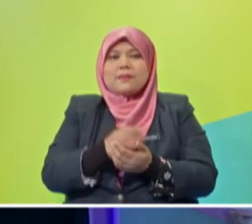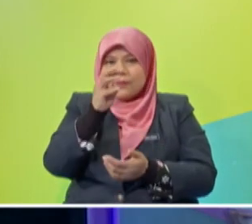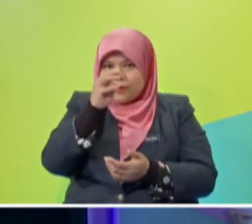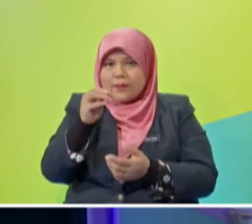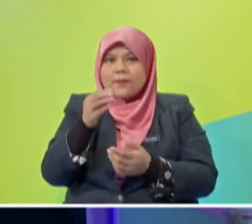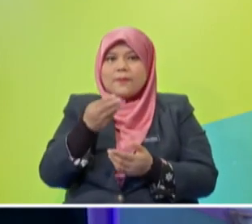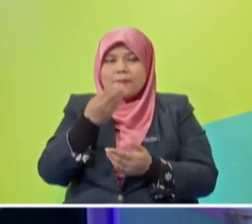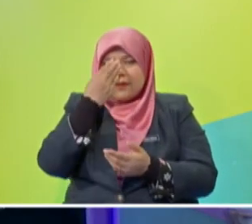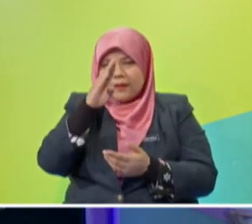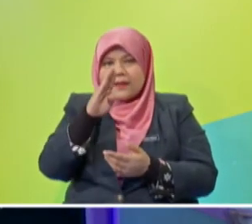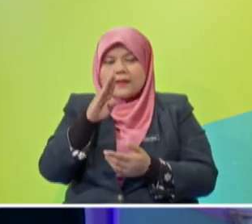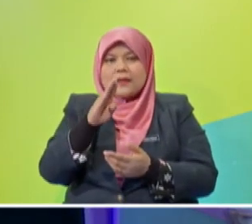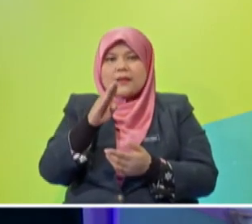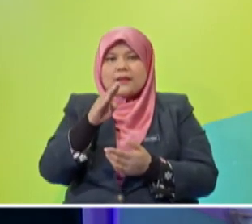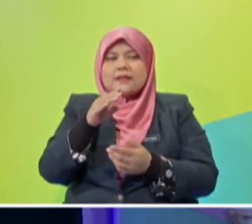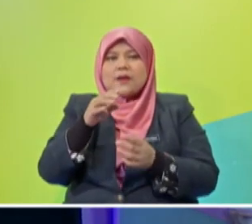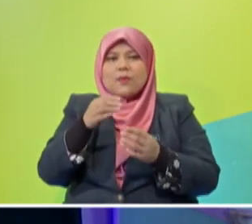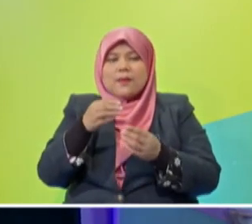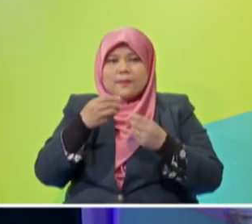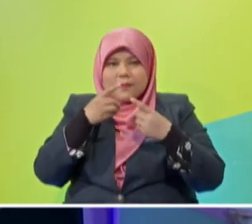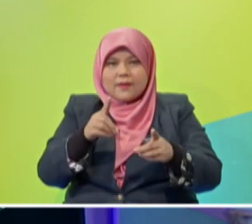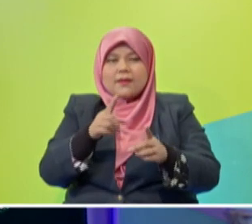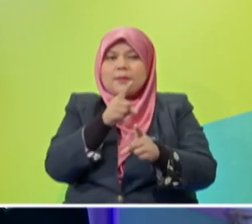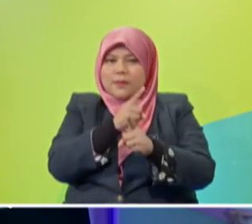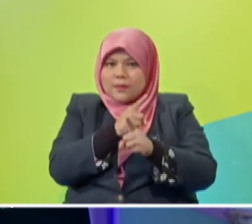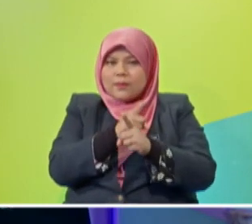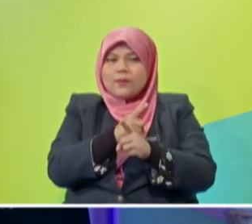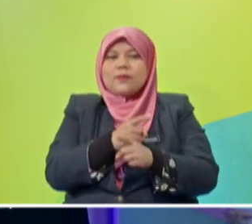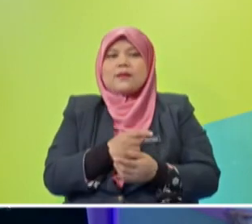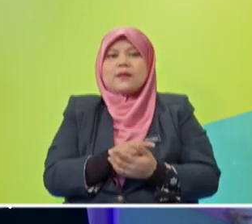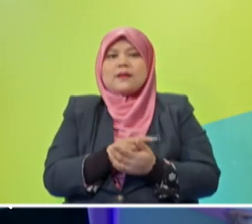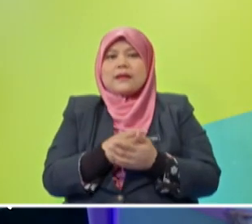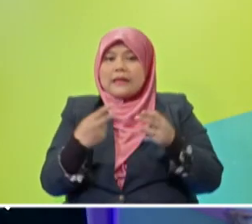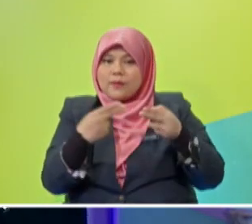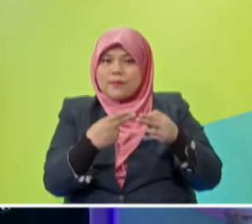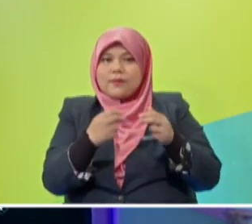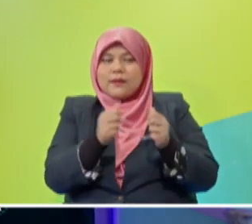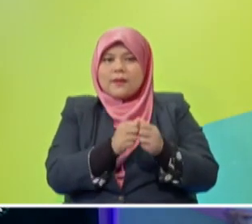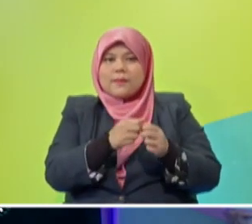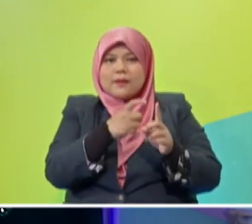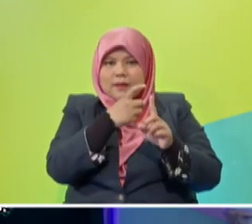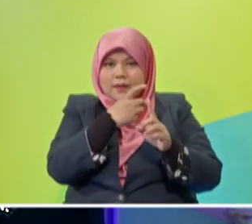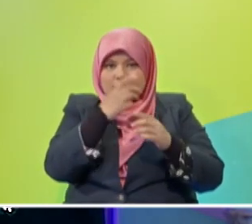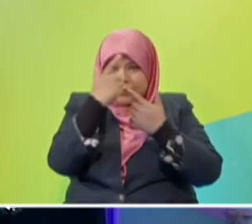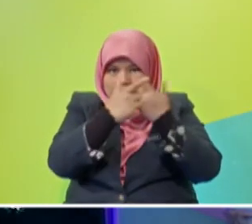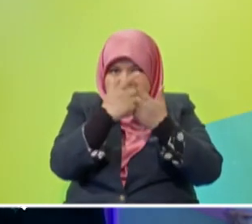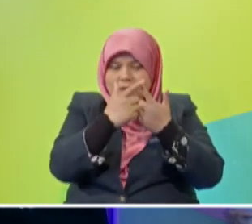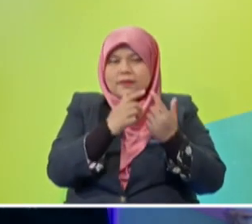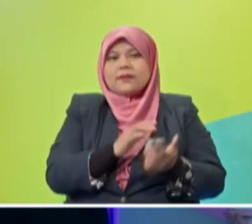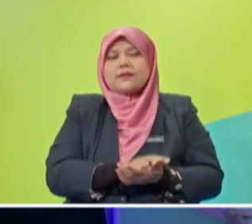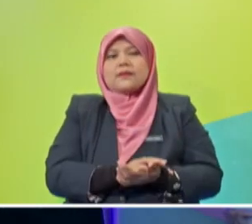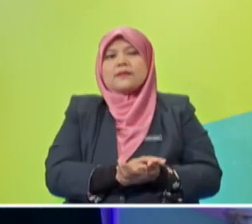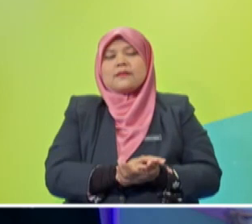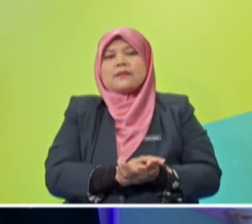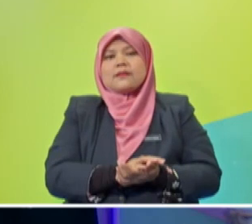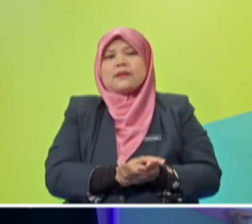berjaya mengaitkan beberapa jenis aktiviti ekonomi, contohnya pelancongan tadi kan. Kenapa pelancongan tu membawa pembangunan kepada infrastruktur jalan raya dan